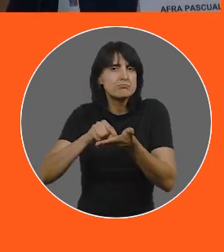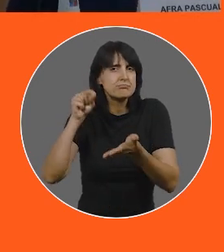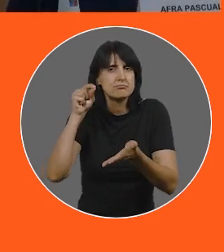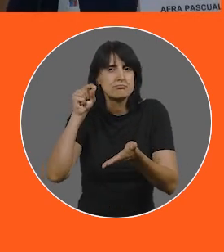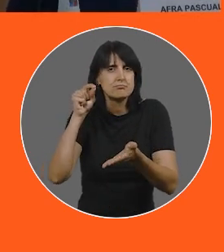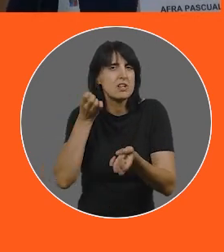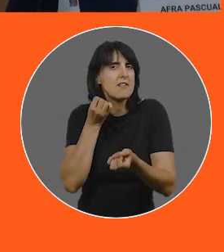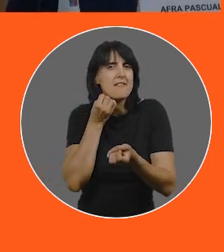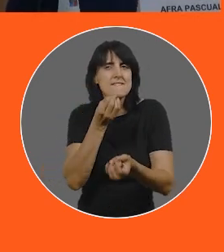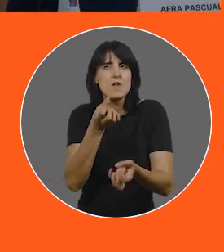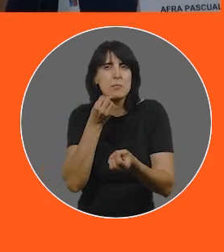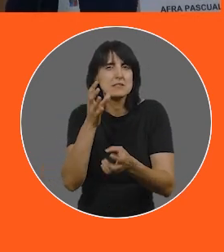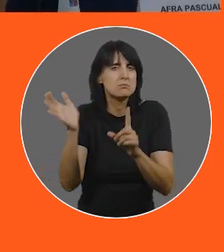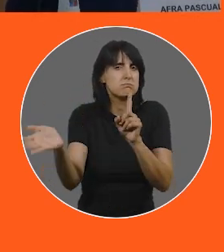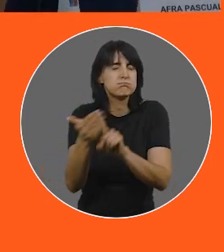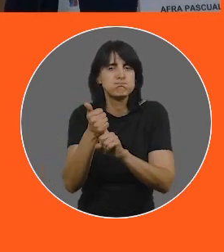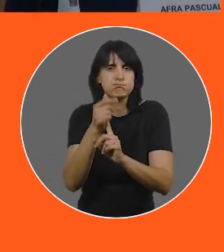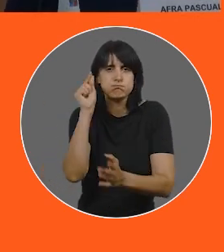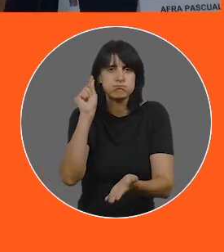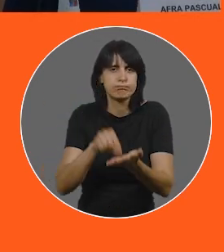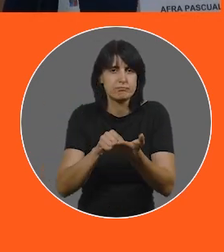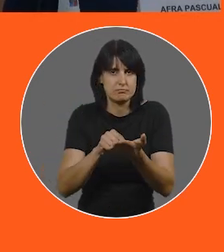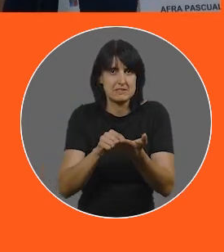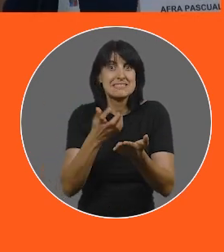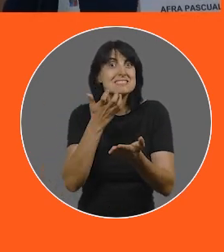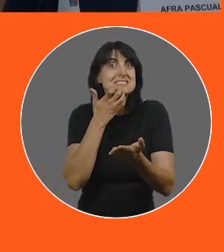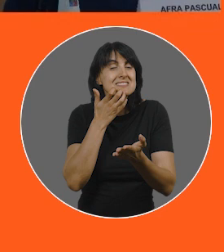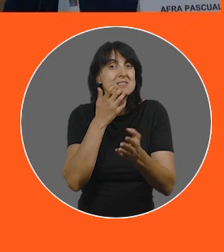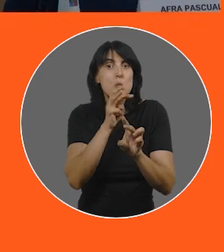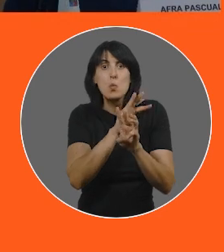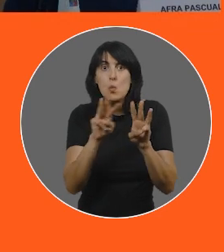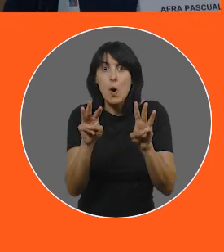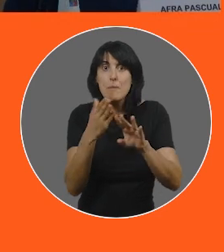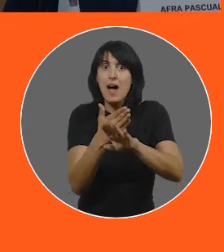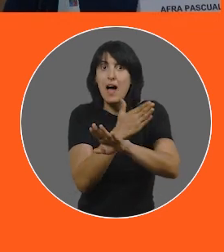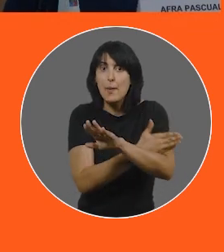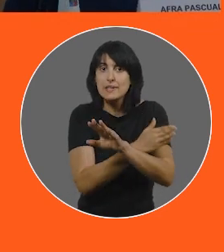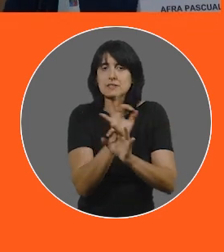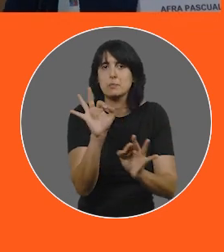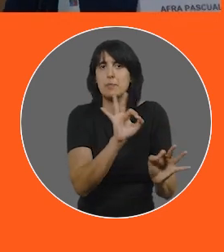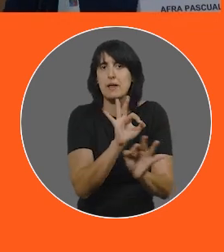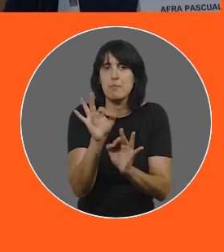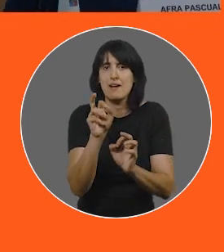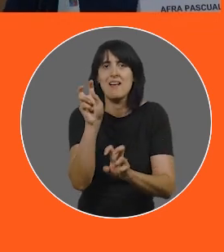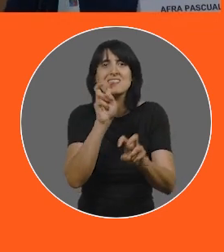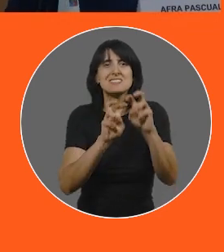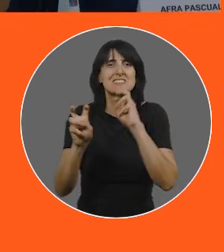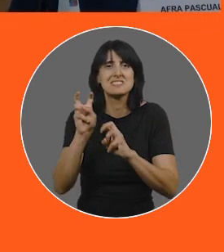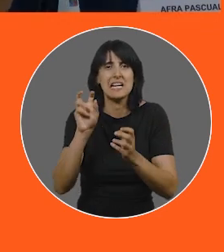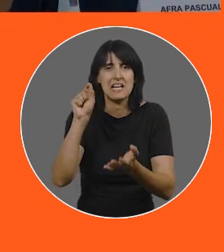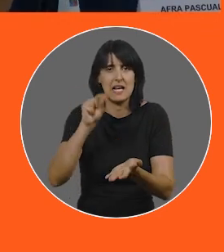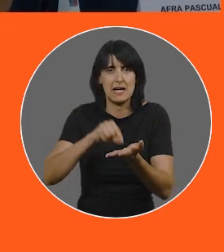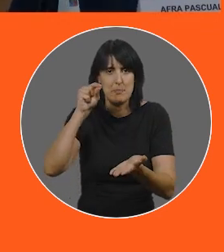molt ràpidament una informació a la web, sempre i quan la web tingui aquests elements de cerca ràpida.